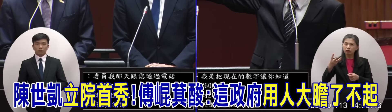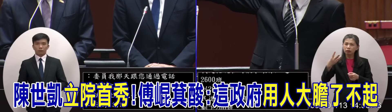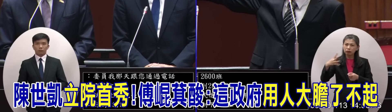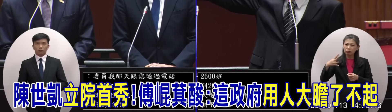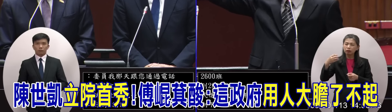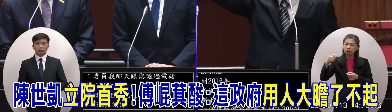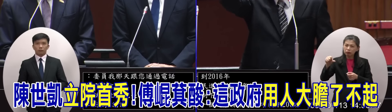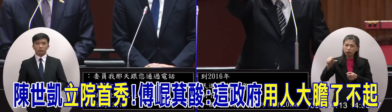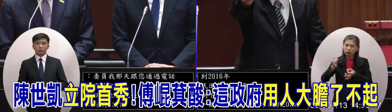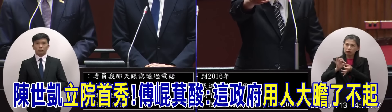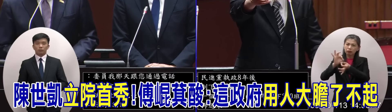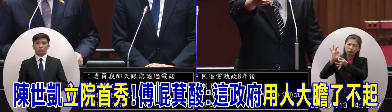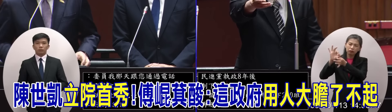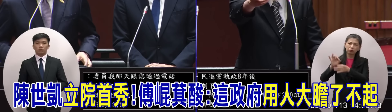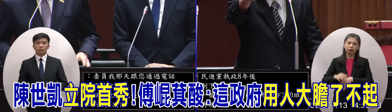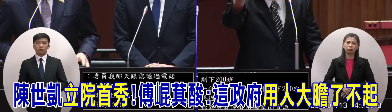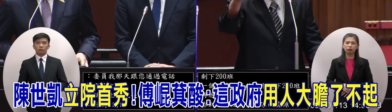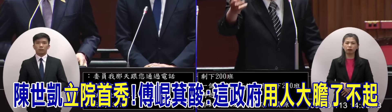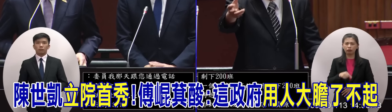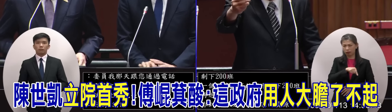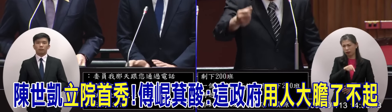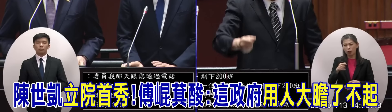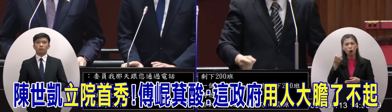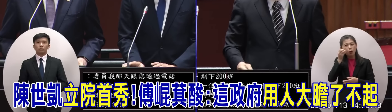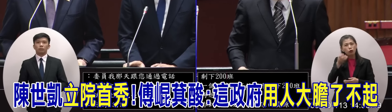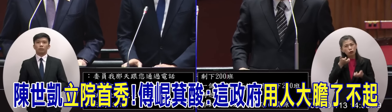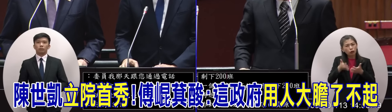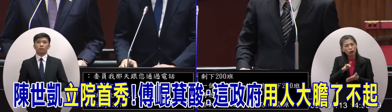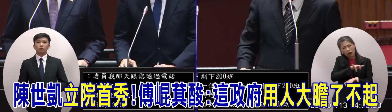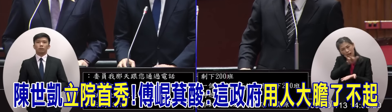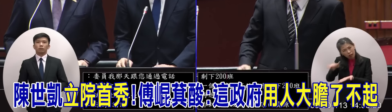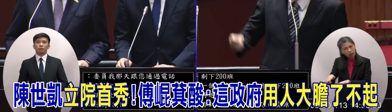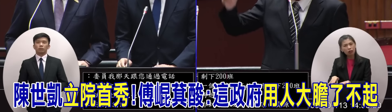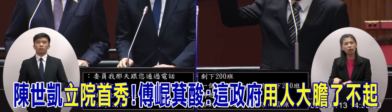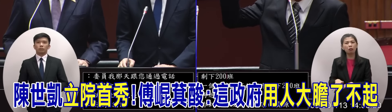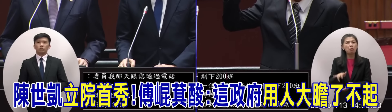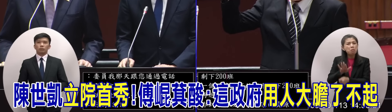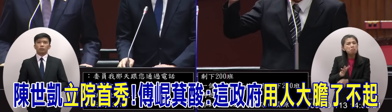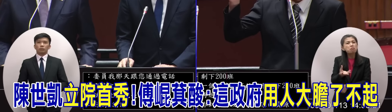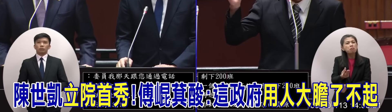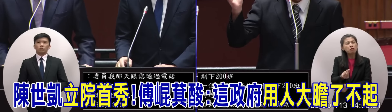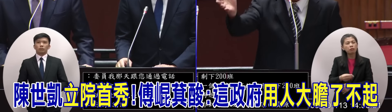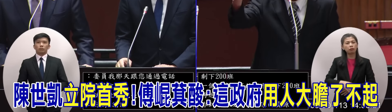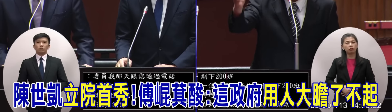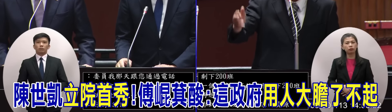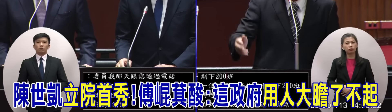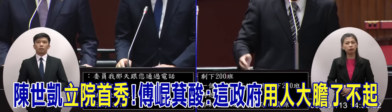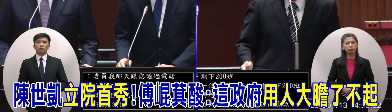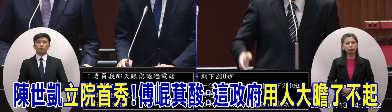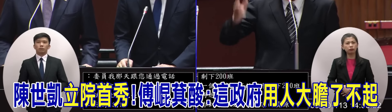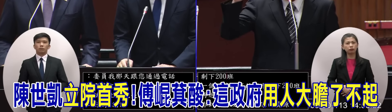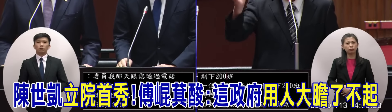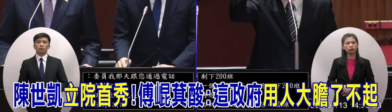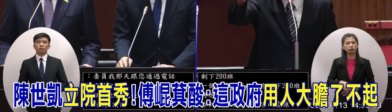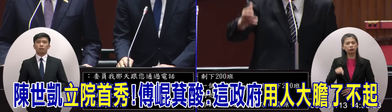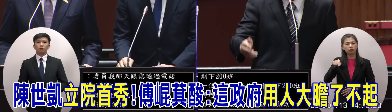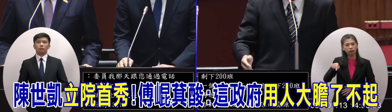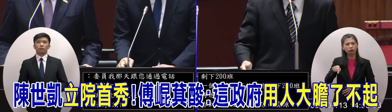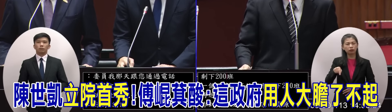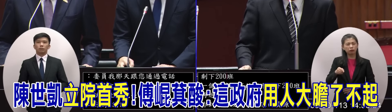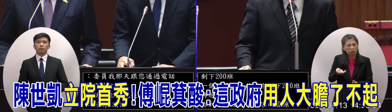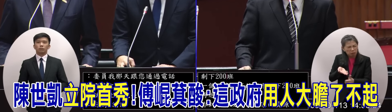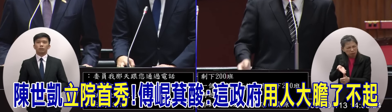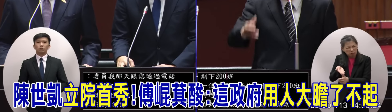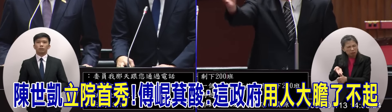么黄金航线没有去绑国内应该有的责任线？而且这个航线是要养的，你把它养起